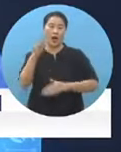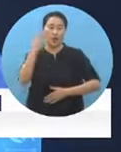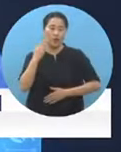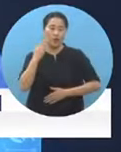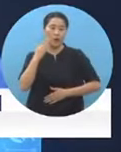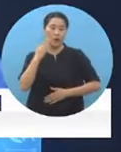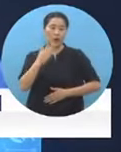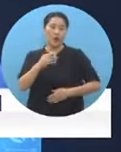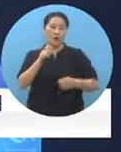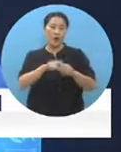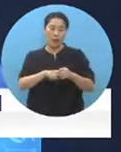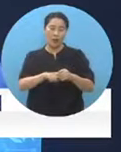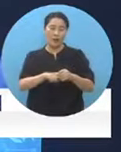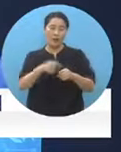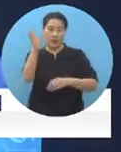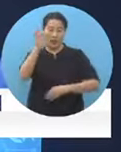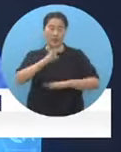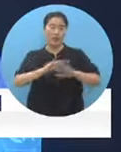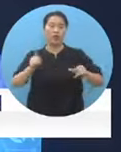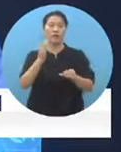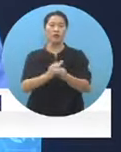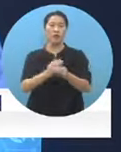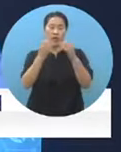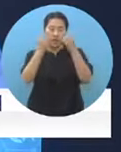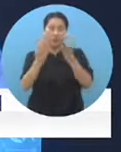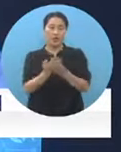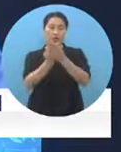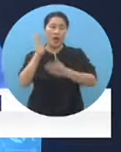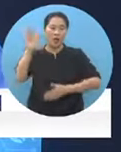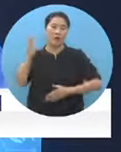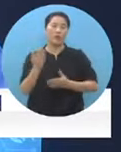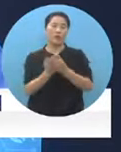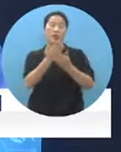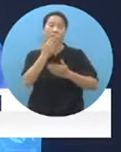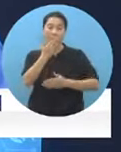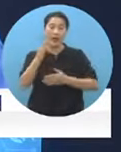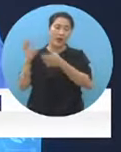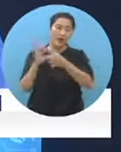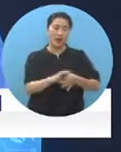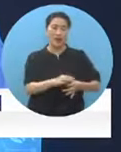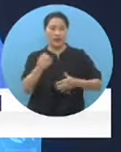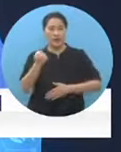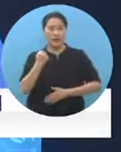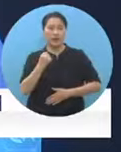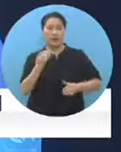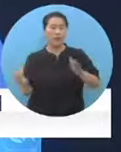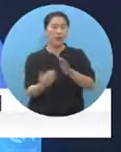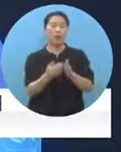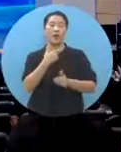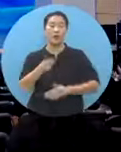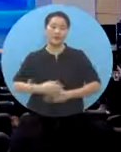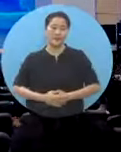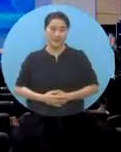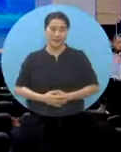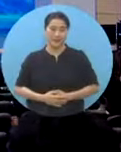활용해서 블루 오션을 찾아내고 사람 중심의 혁신 성장과 지속 가능한 발전을 힘차게